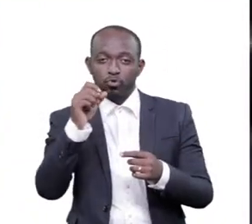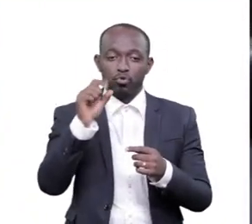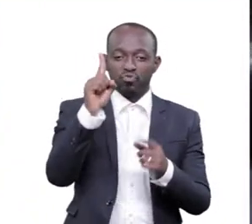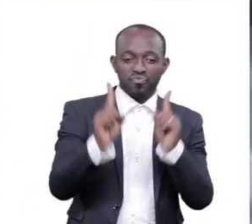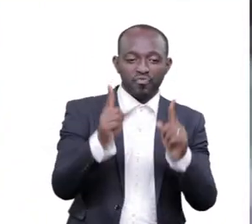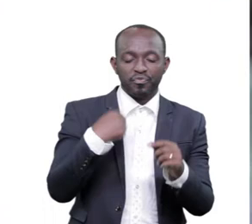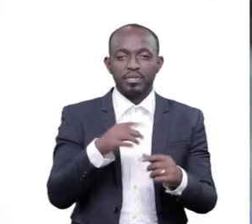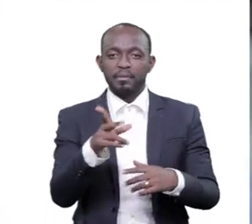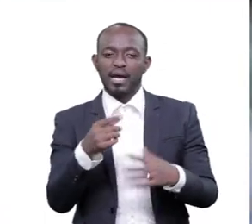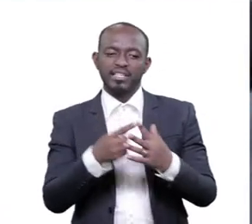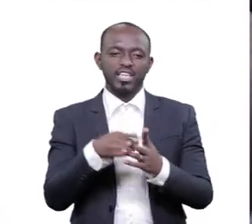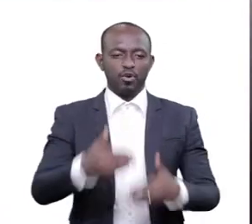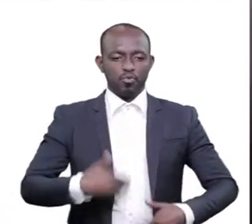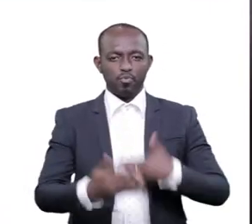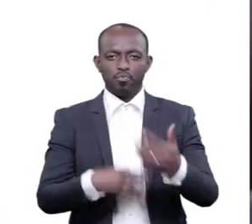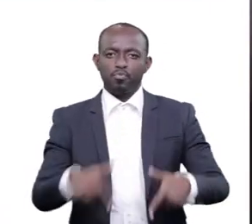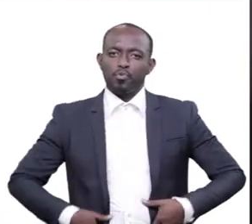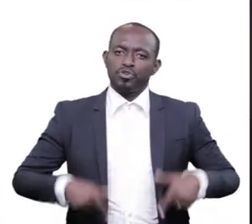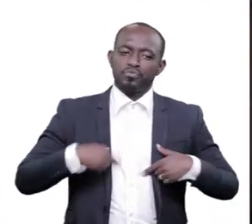nabo